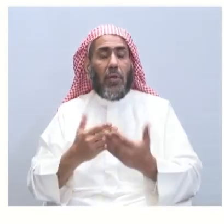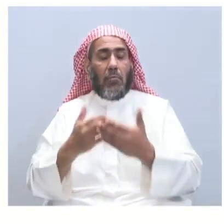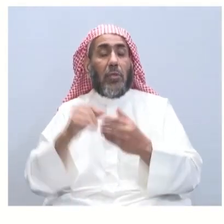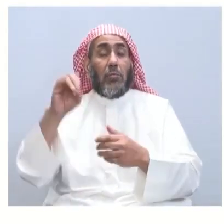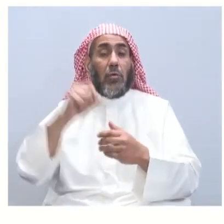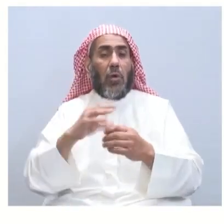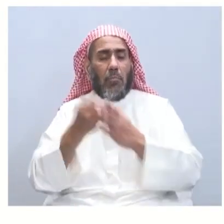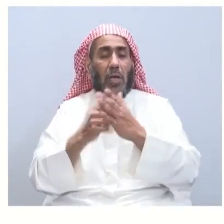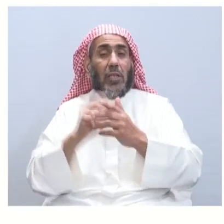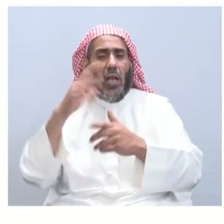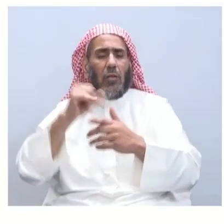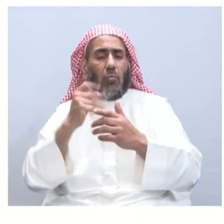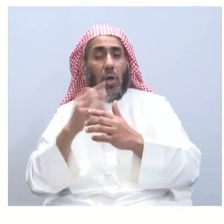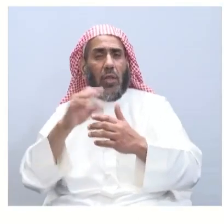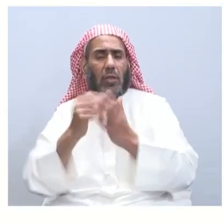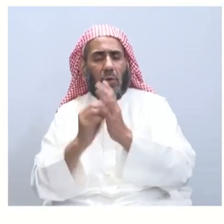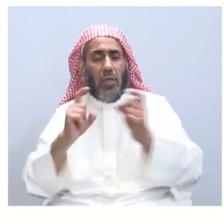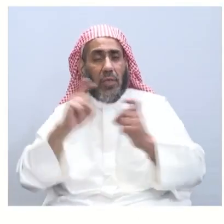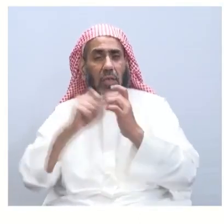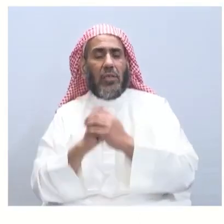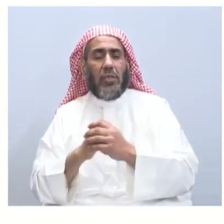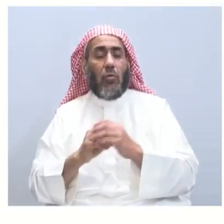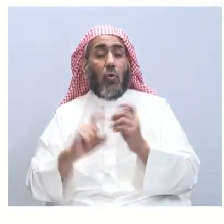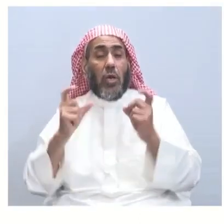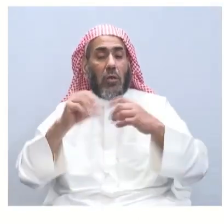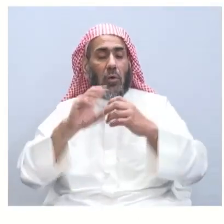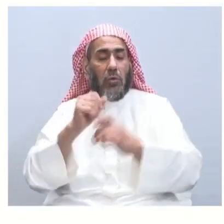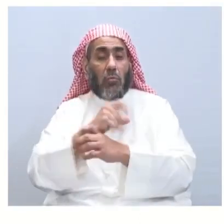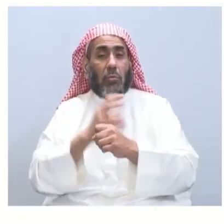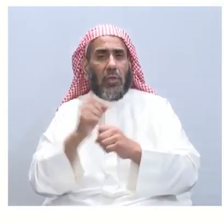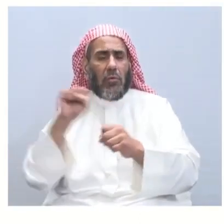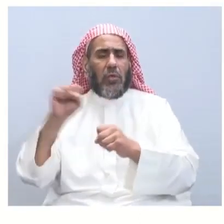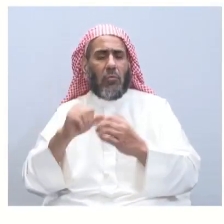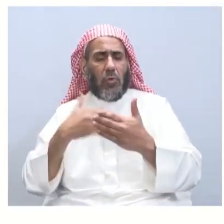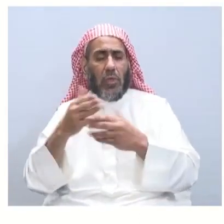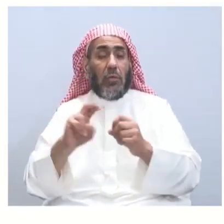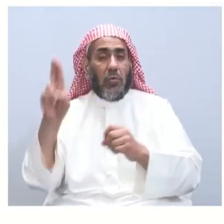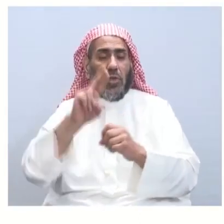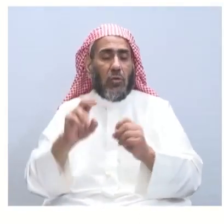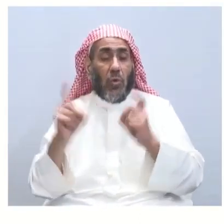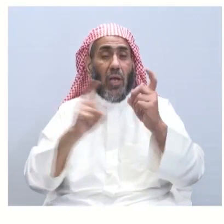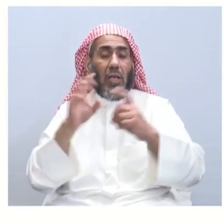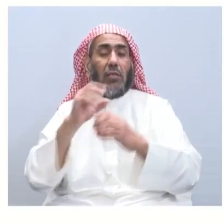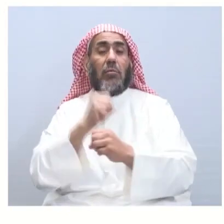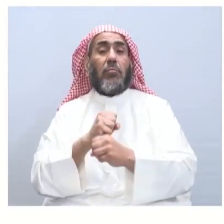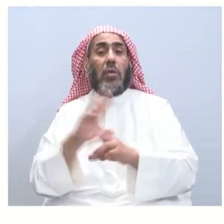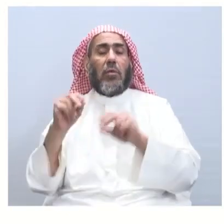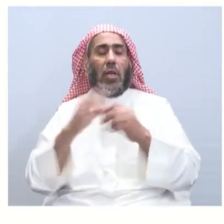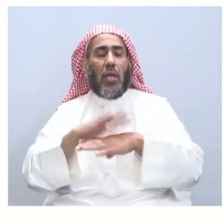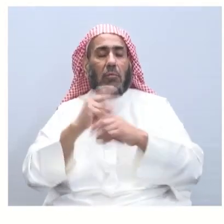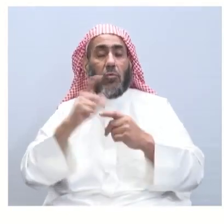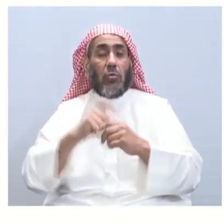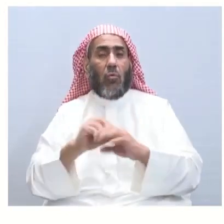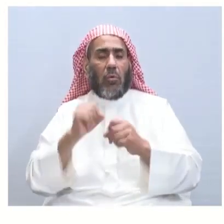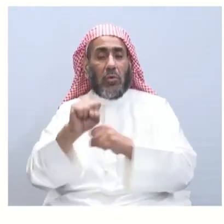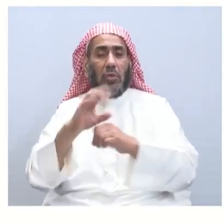المجتمع بعقد اللقاءات والمحاضرات وحلقات النقاش والندوات والمؤتمرات المتخصصه وتقديم استشارات ولقاءات علميه في مجال السعودي